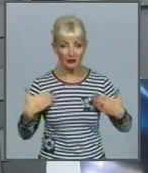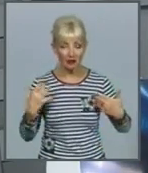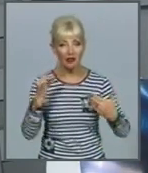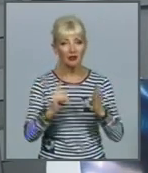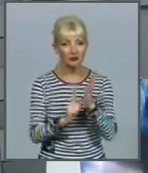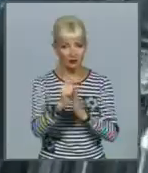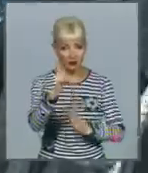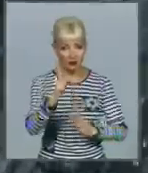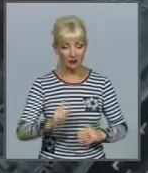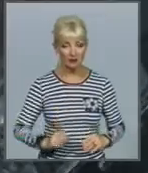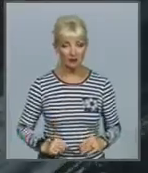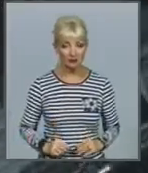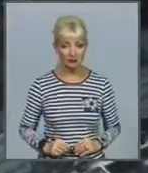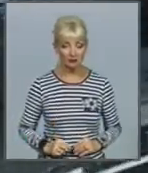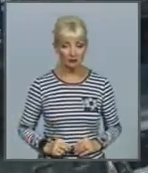починаємо.